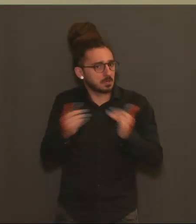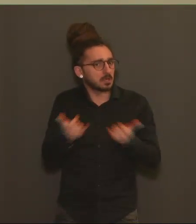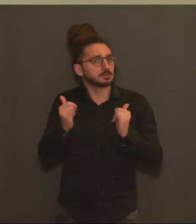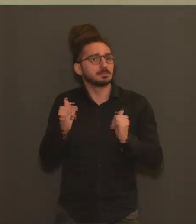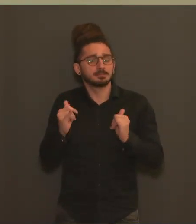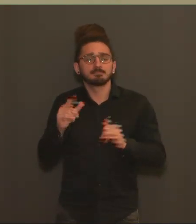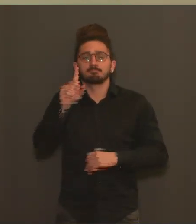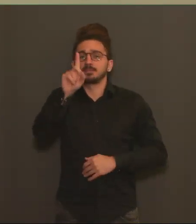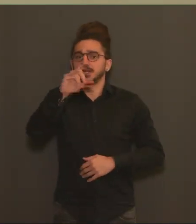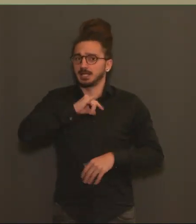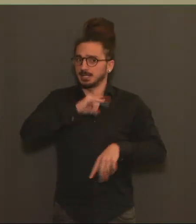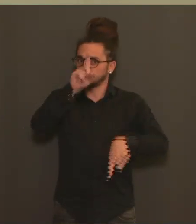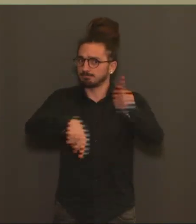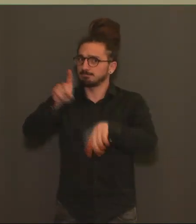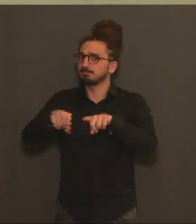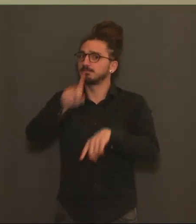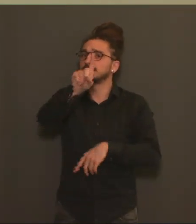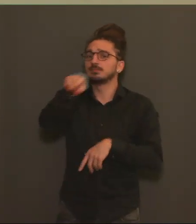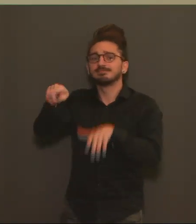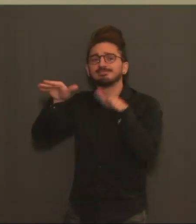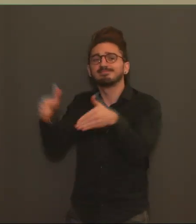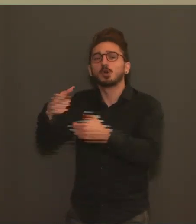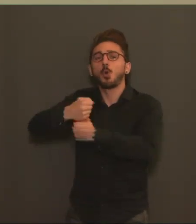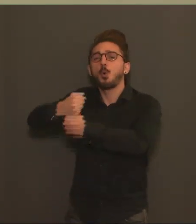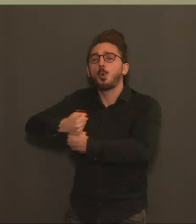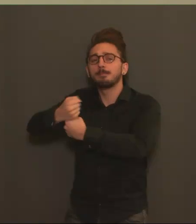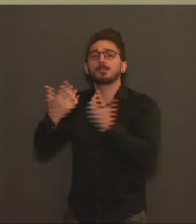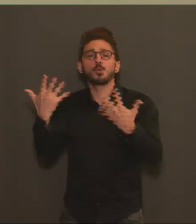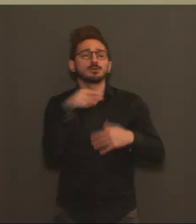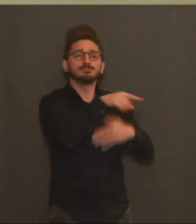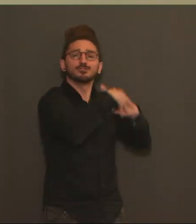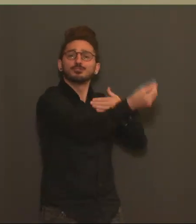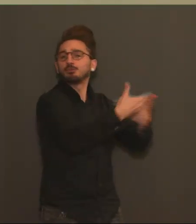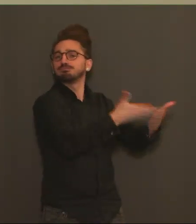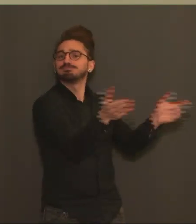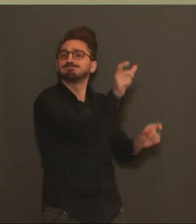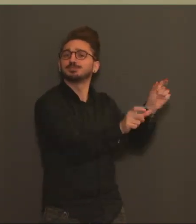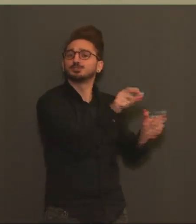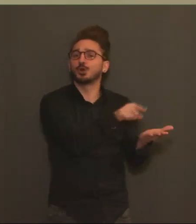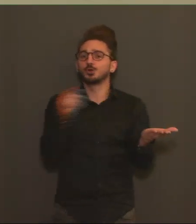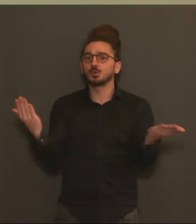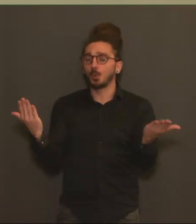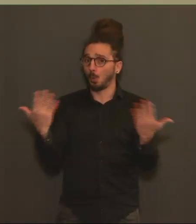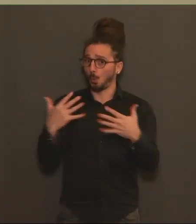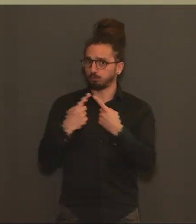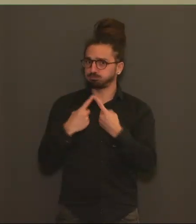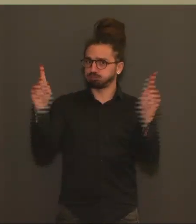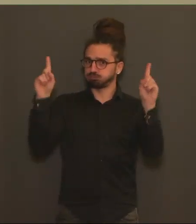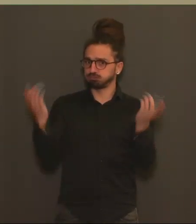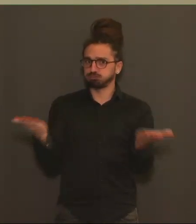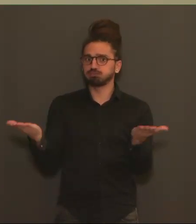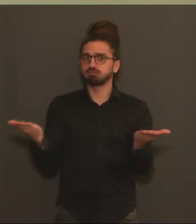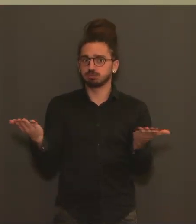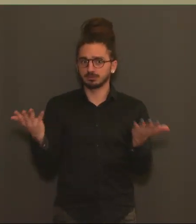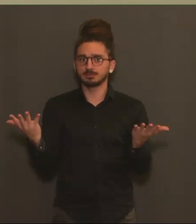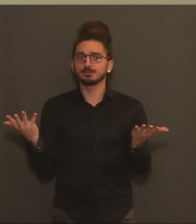se passe en maison de repos et ce qu'on voit ce qui se passe dans le reste de la société. En moyenne, nous avons dû déplorer 26 décès par